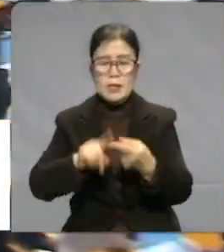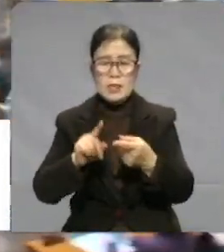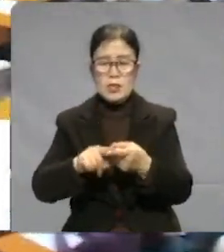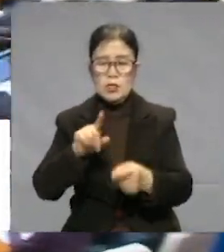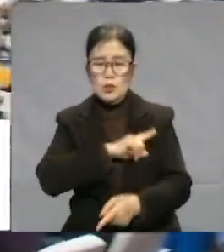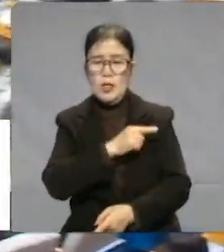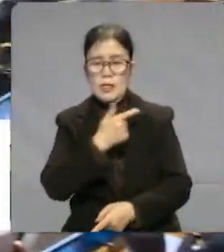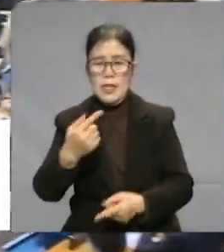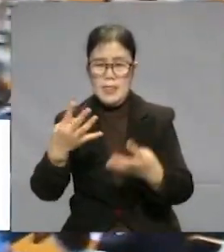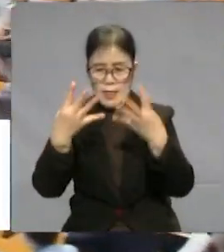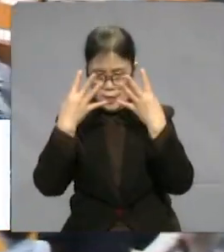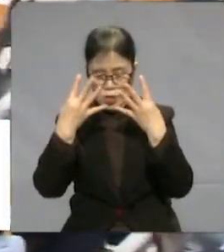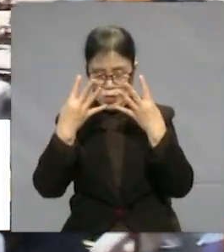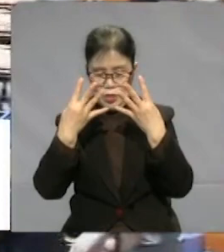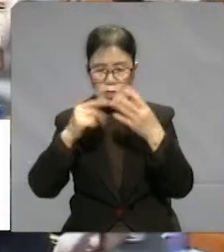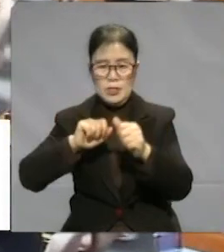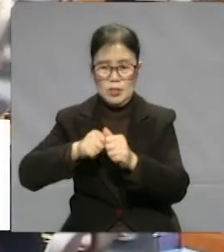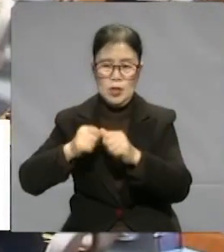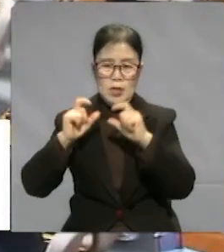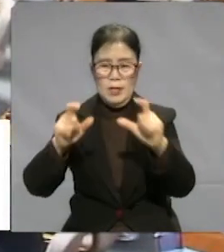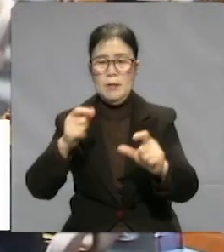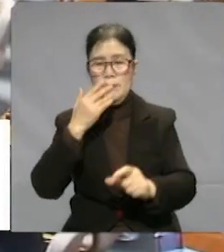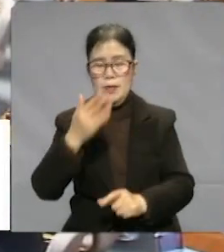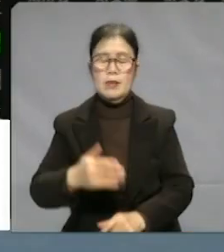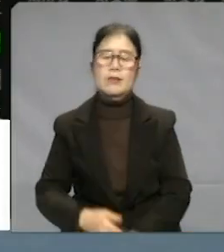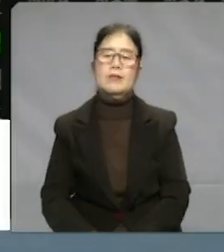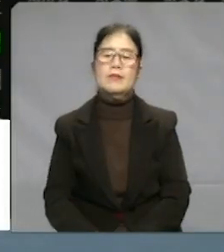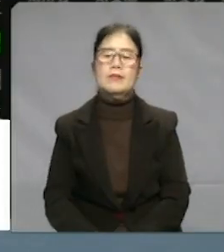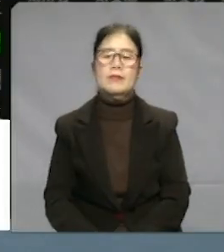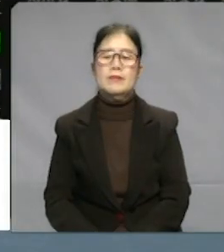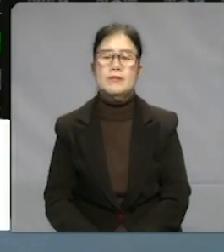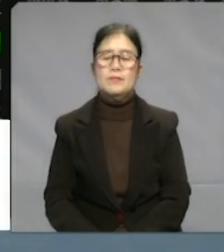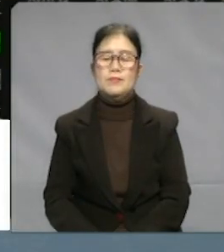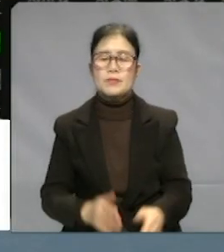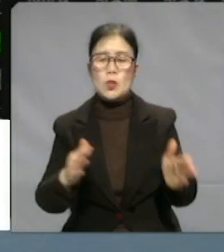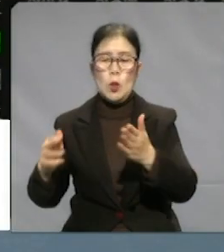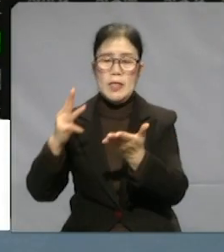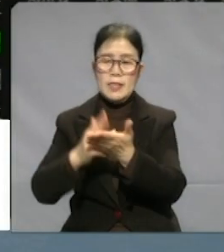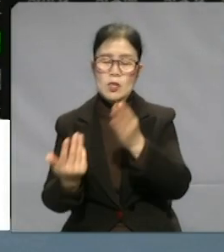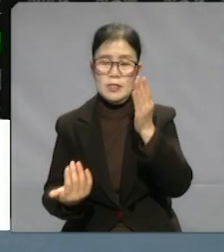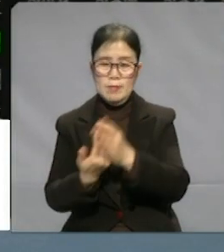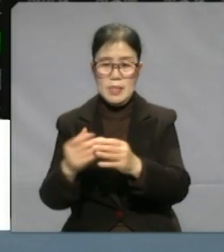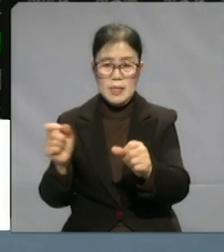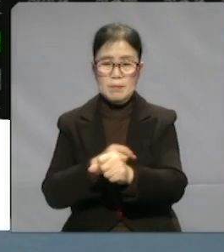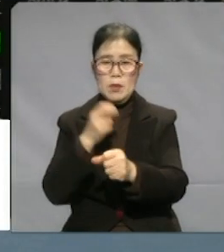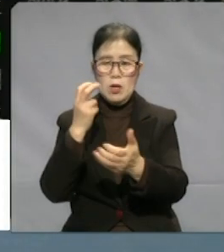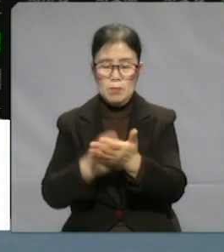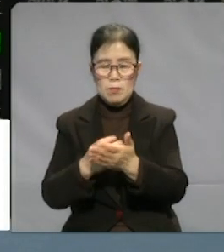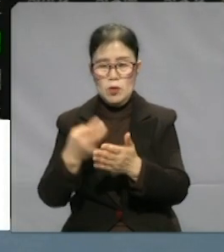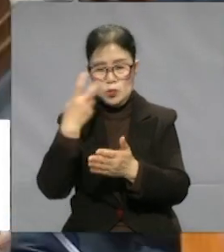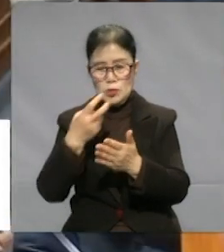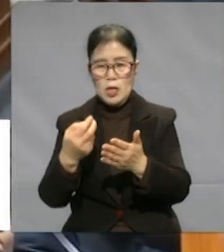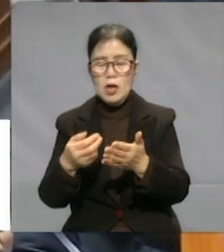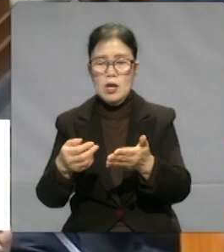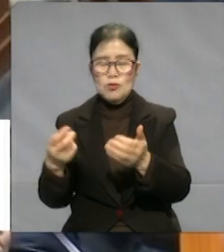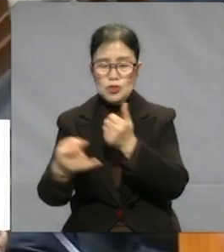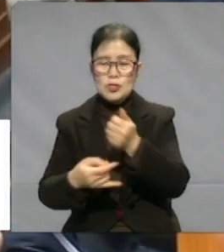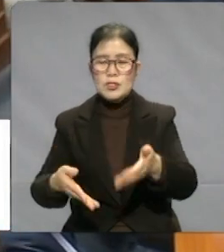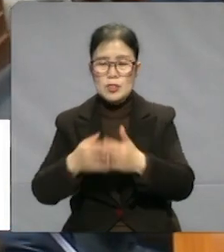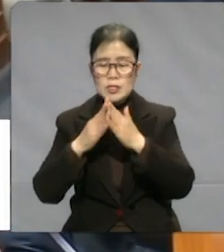최대 징역형에 처할 수 있게 했습니다. 한편 이태원 참사 특별법은 특별조사위